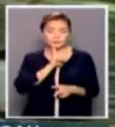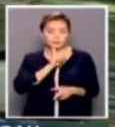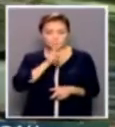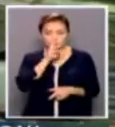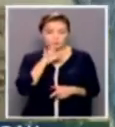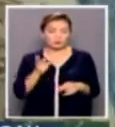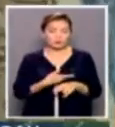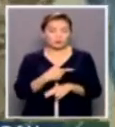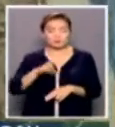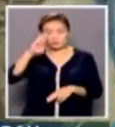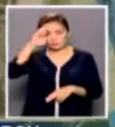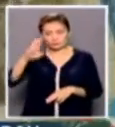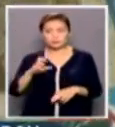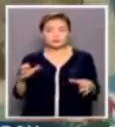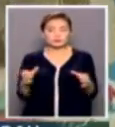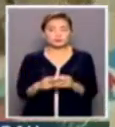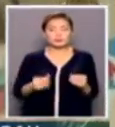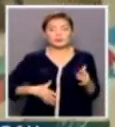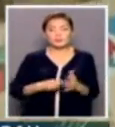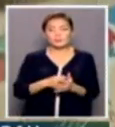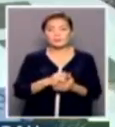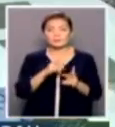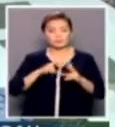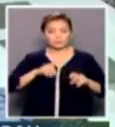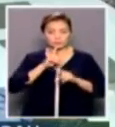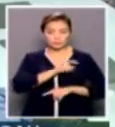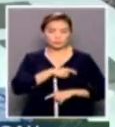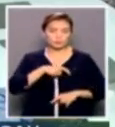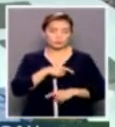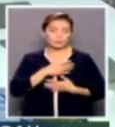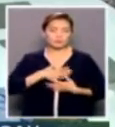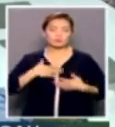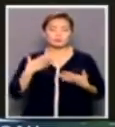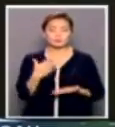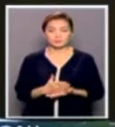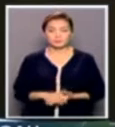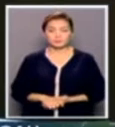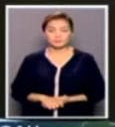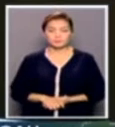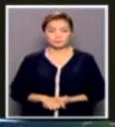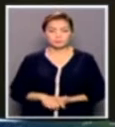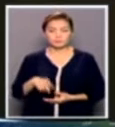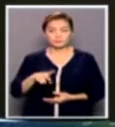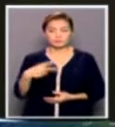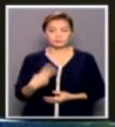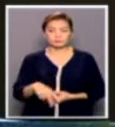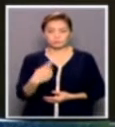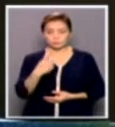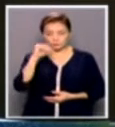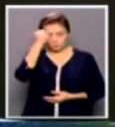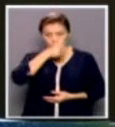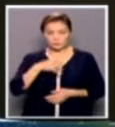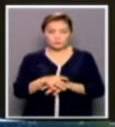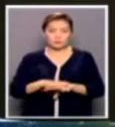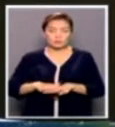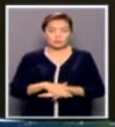табысынан айрылғандарға әлеуметтік төлем үшін қаржы бөлу қарастырылмаған, депутаттар осыған алаңдаушылық білдірді. Келесі 2021 жылы